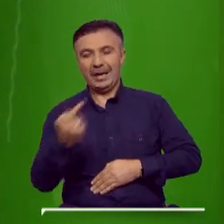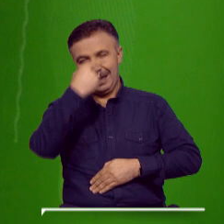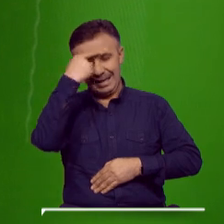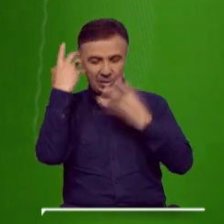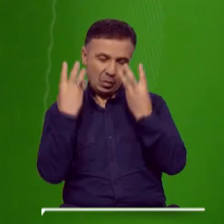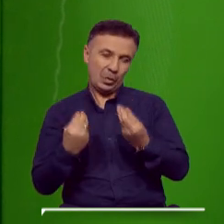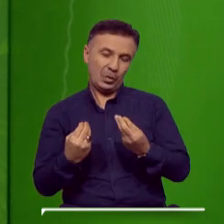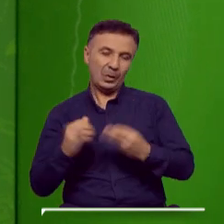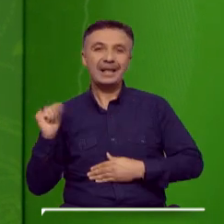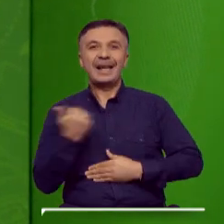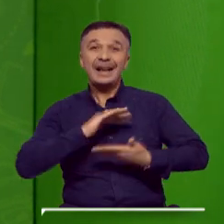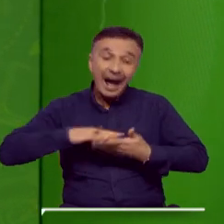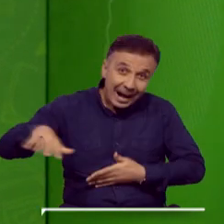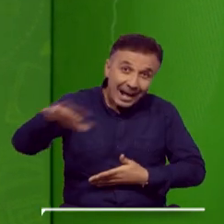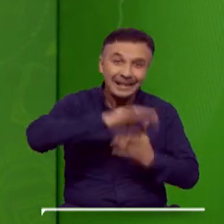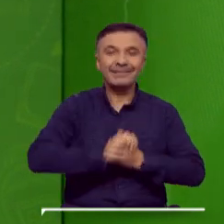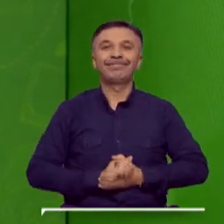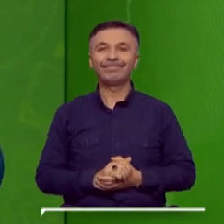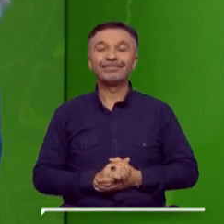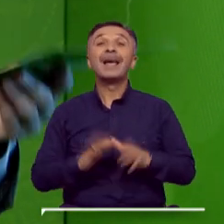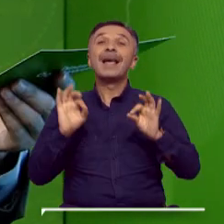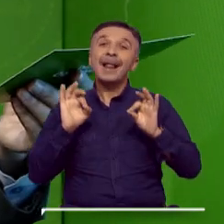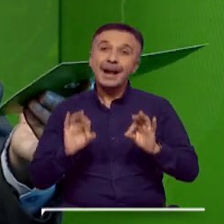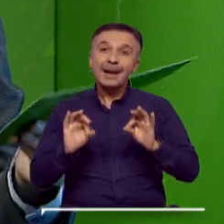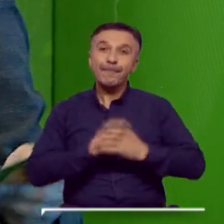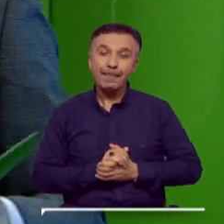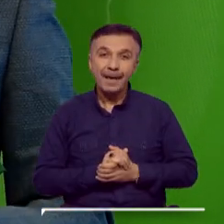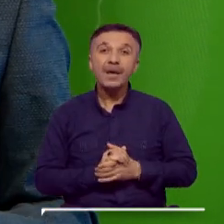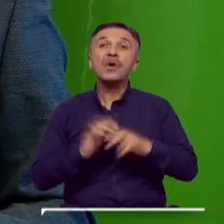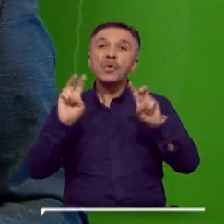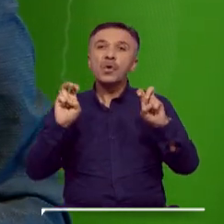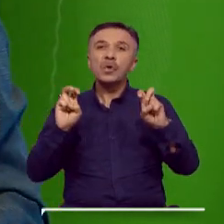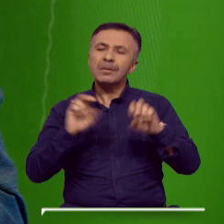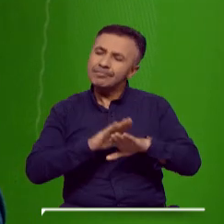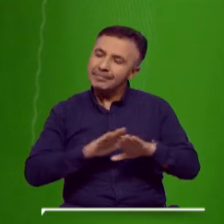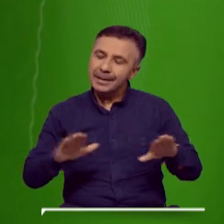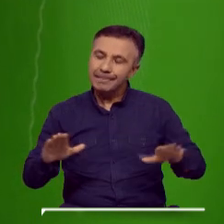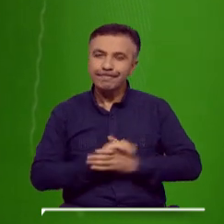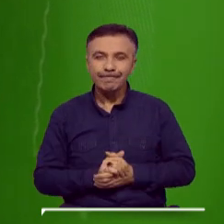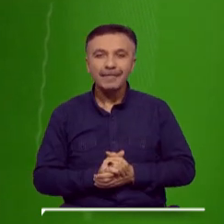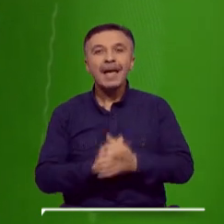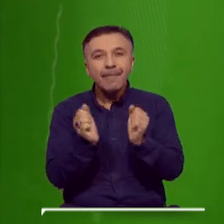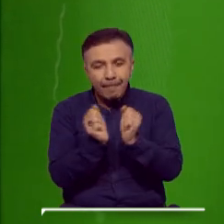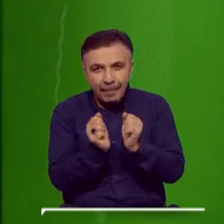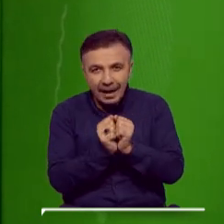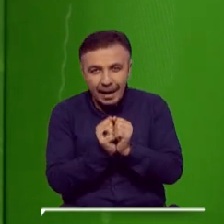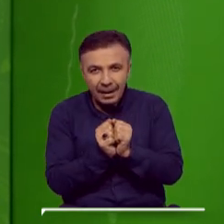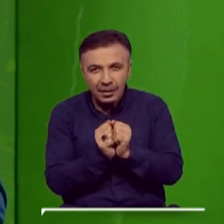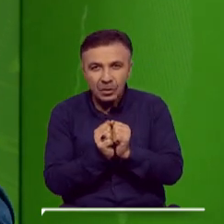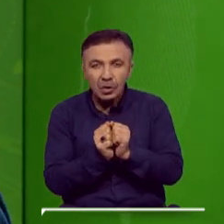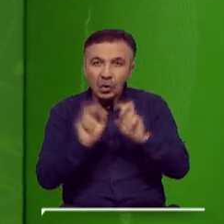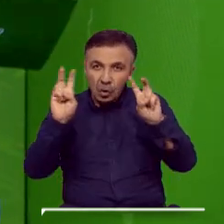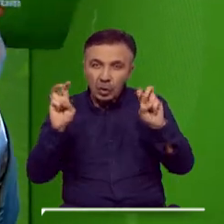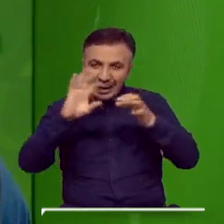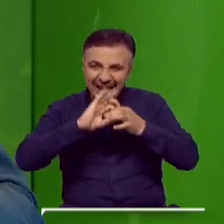nail oluruz değerli arkadaşlar. Şimdi konularımızı bitirdik. Beraber ünite